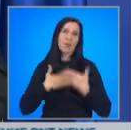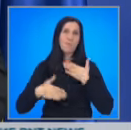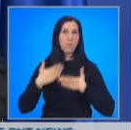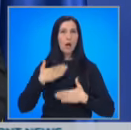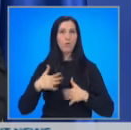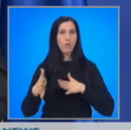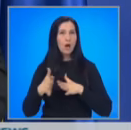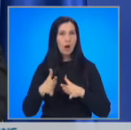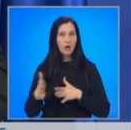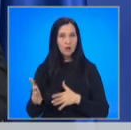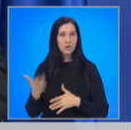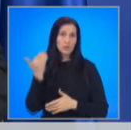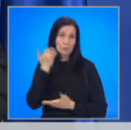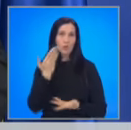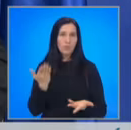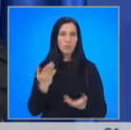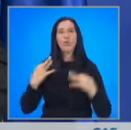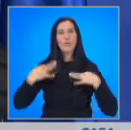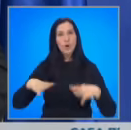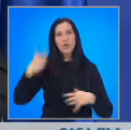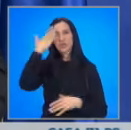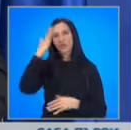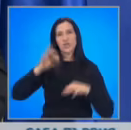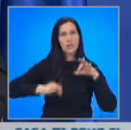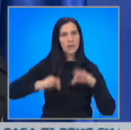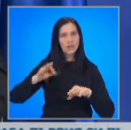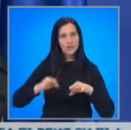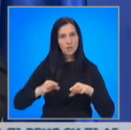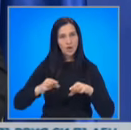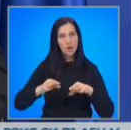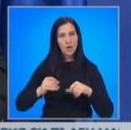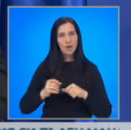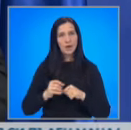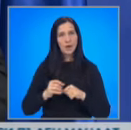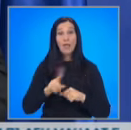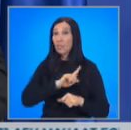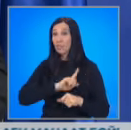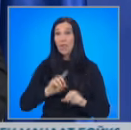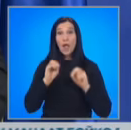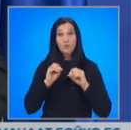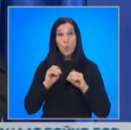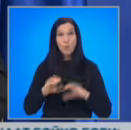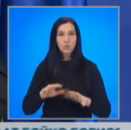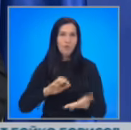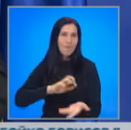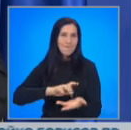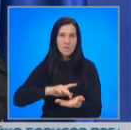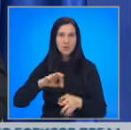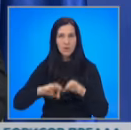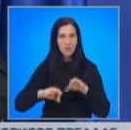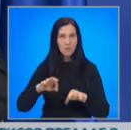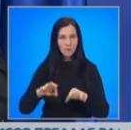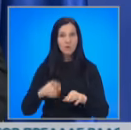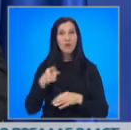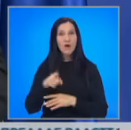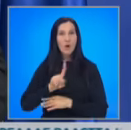хората. Демокрацията, честните избори, да не допуснете с машинното гласуване